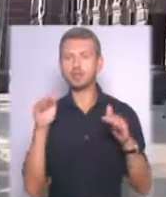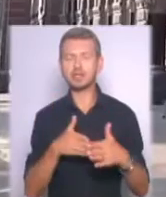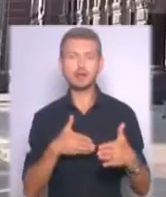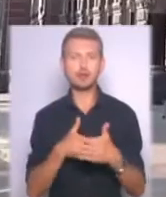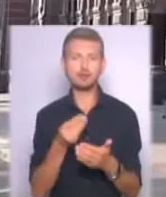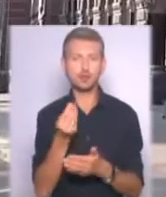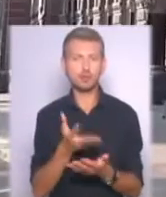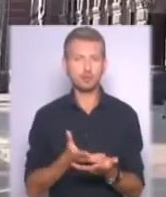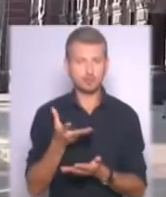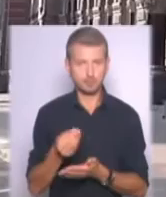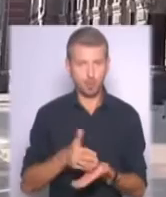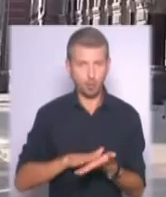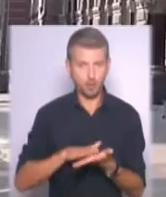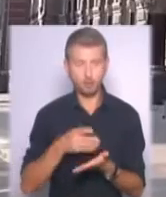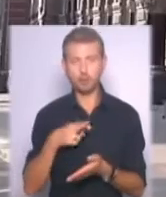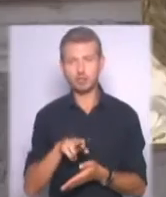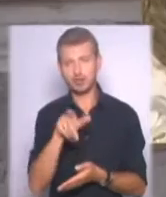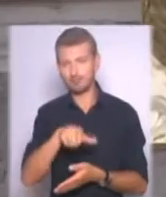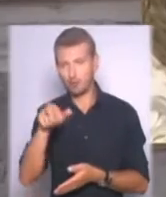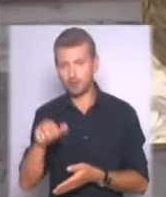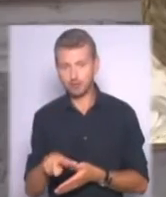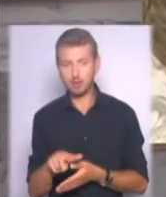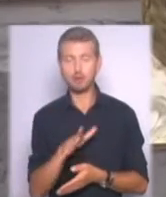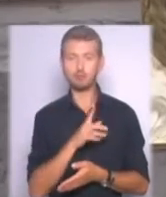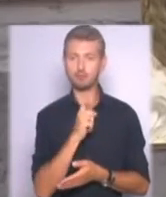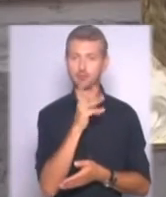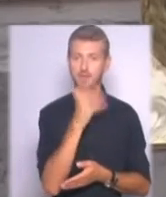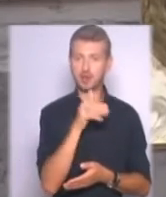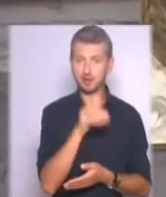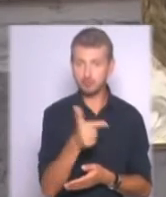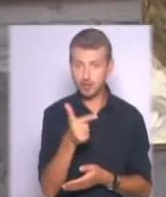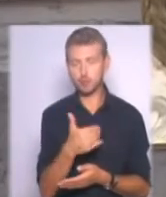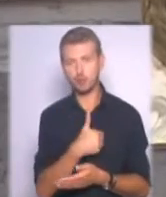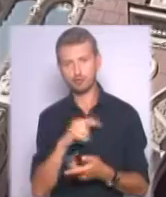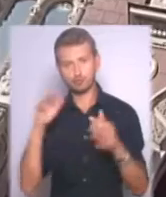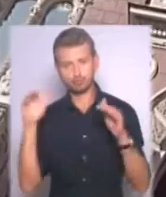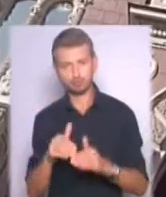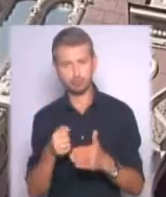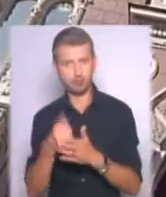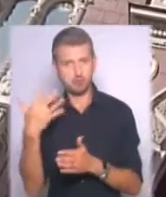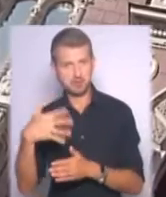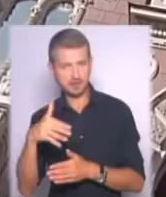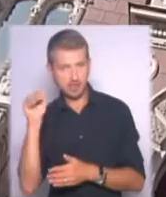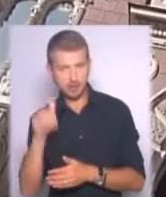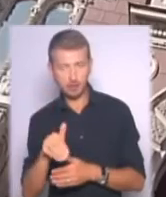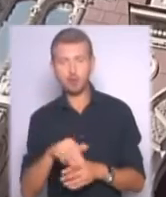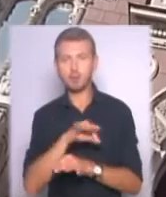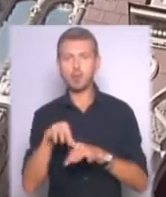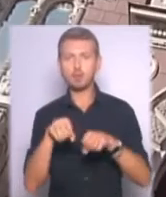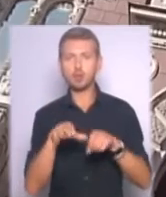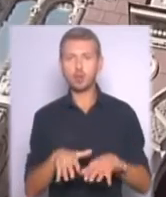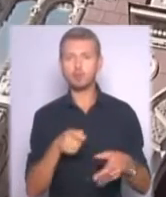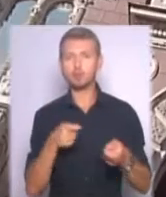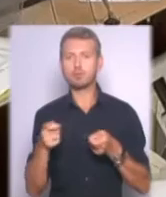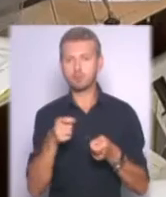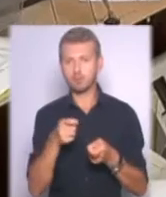суму розрахунків готівкою для фізосіб зі 150 тисяч гривень до 50. У проєкті постанови правління НБУ, оприлюднений